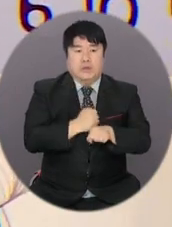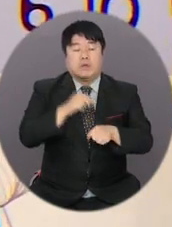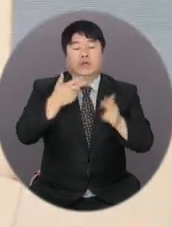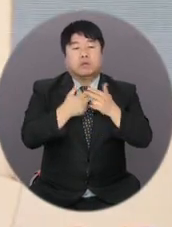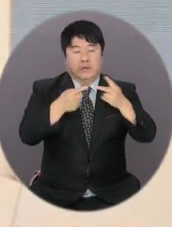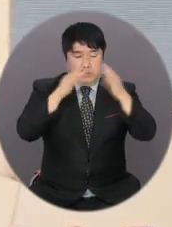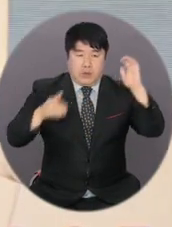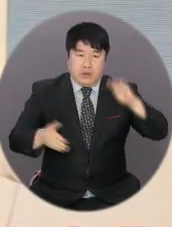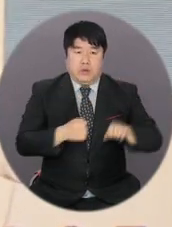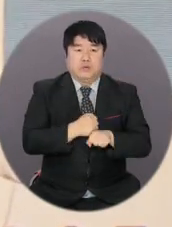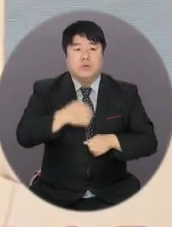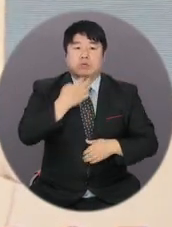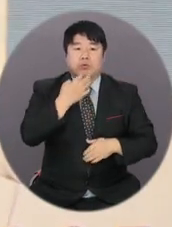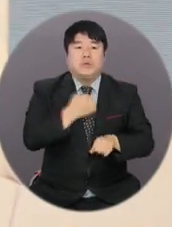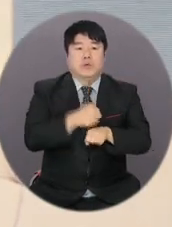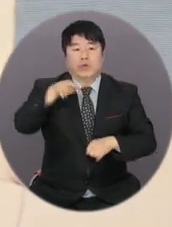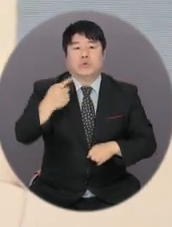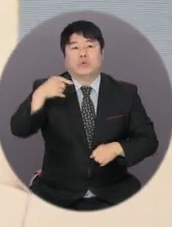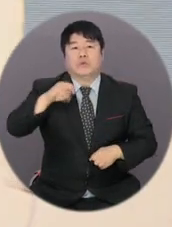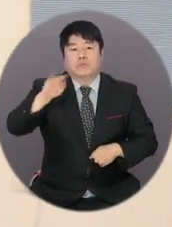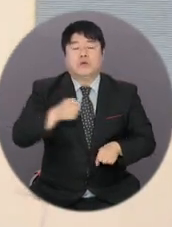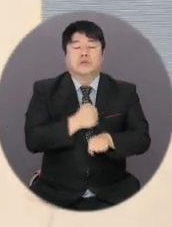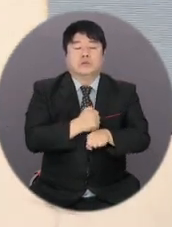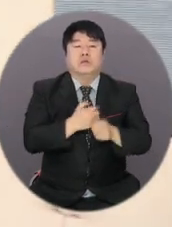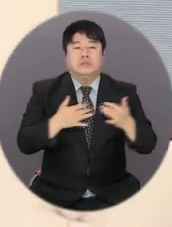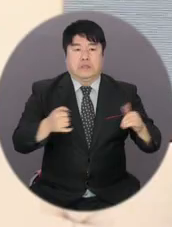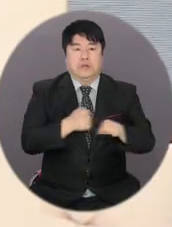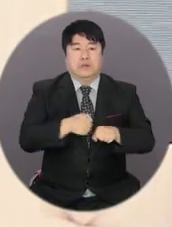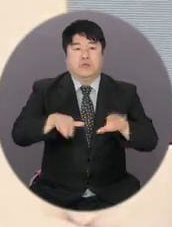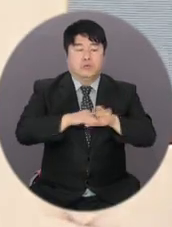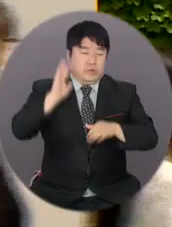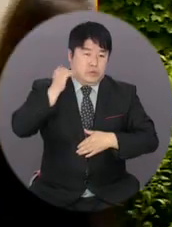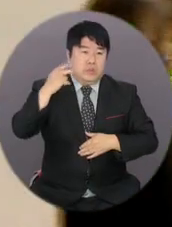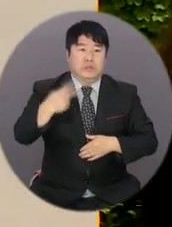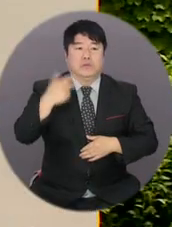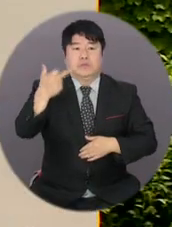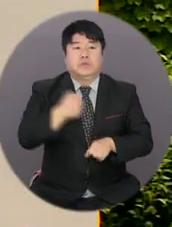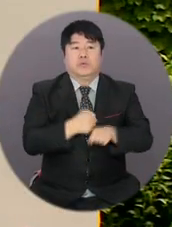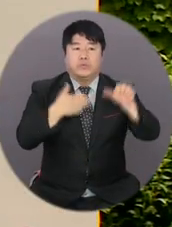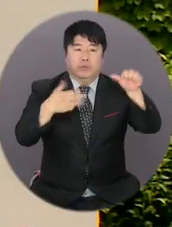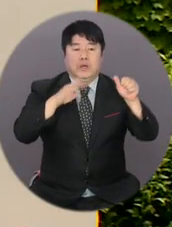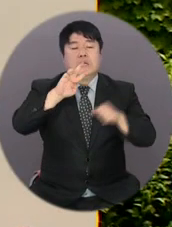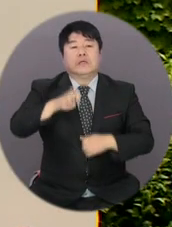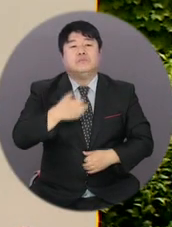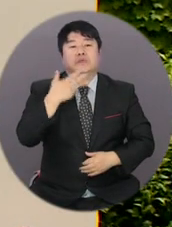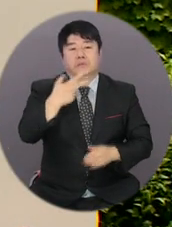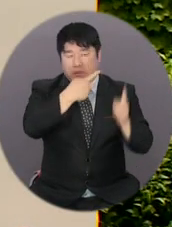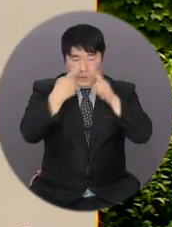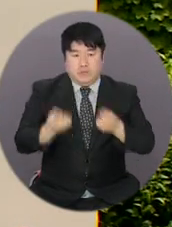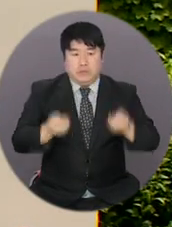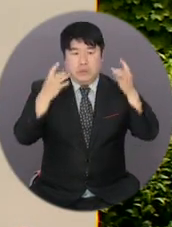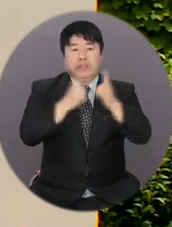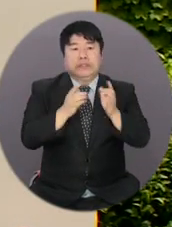열사, 서울대생 조성만 열사는 문재인 대통령이 지난 2017년 5.18 37주기 기념식 때